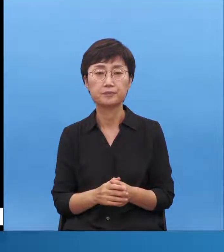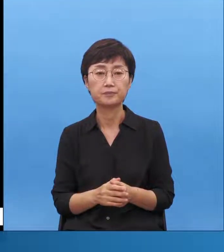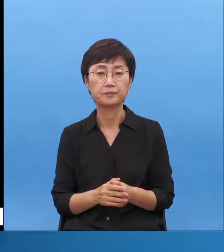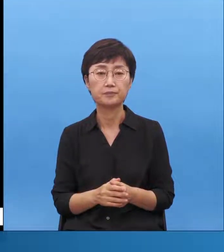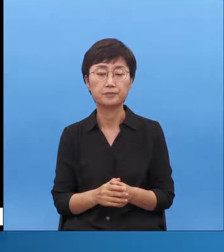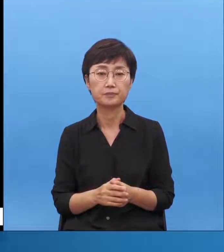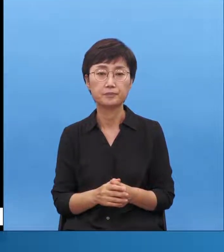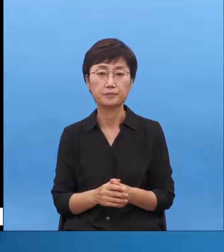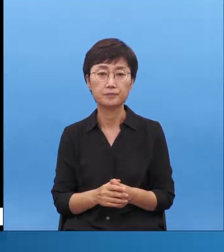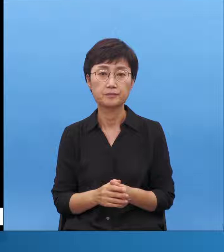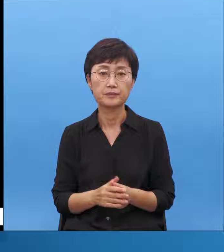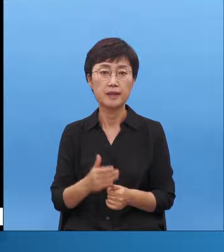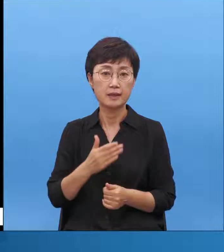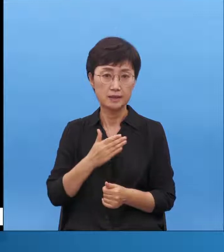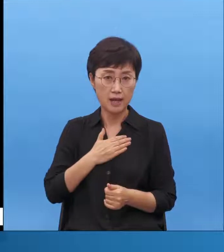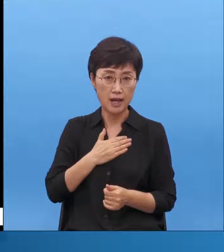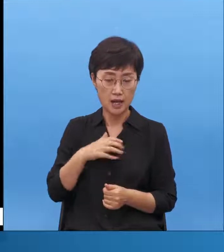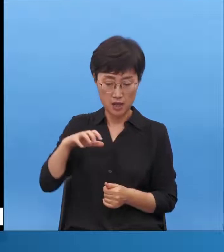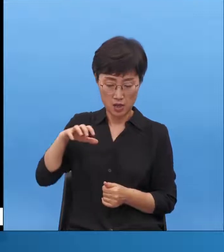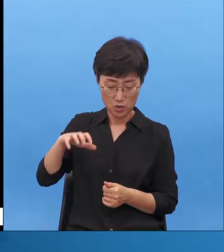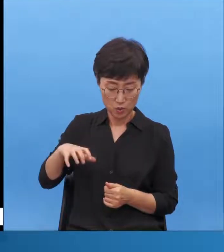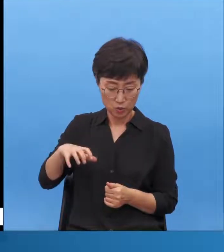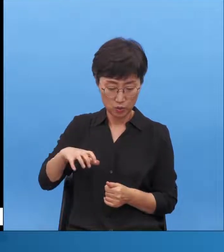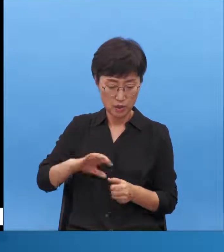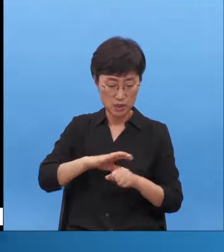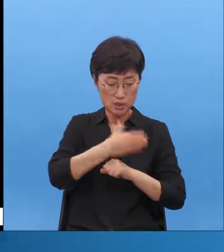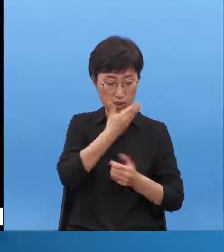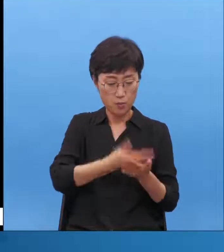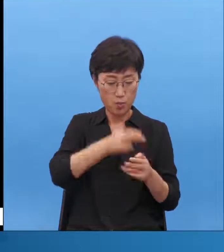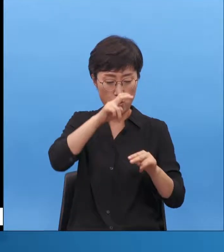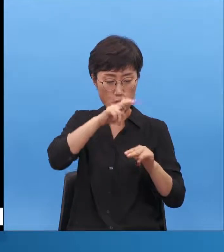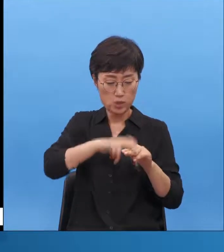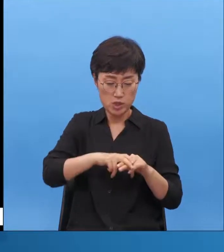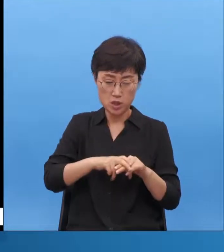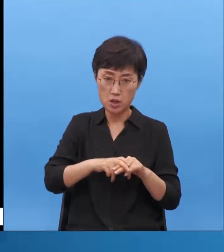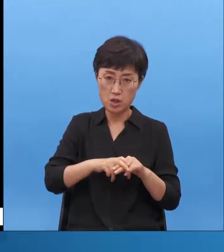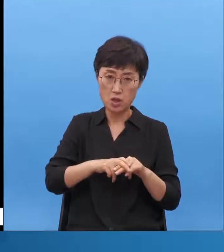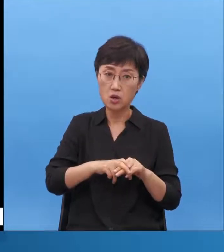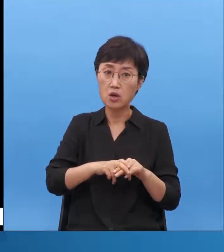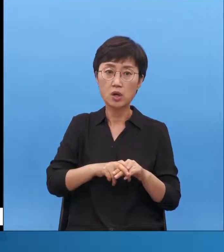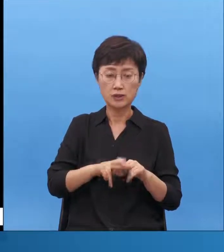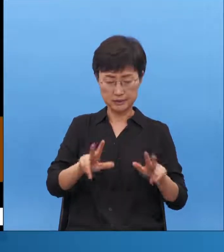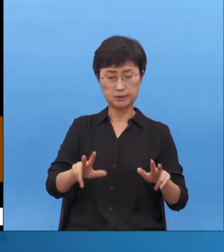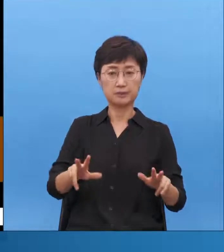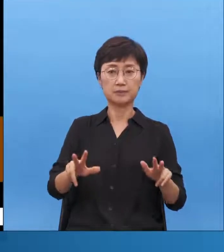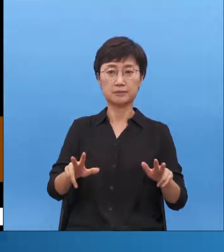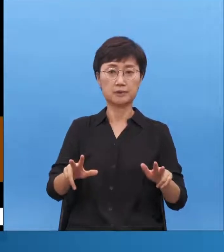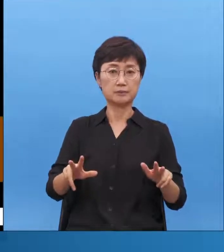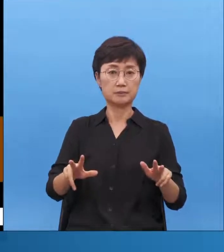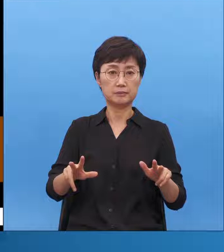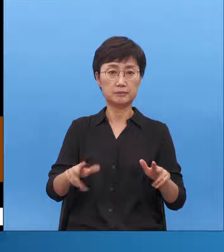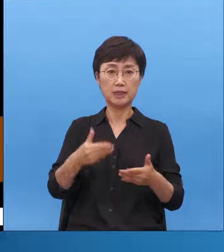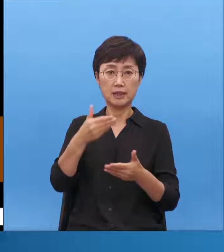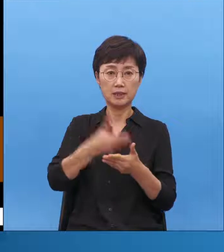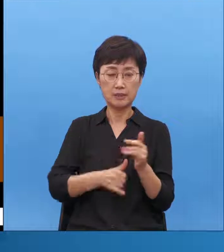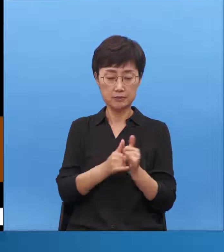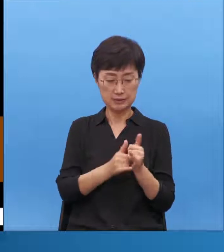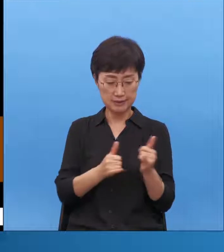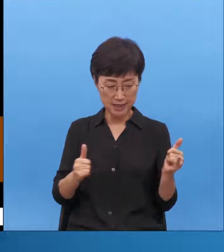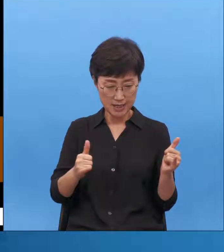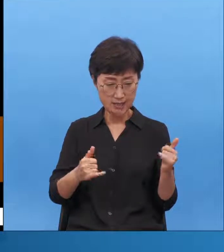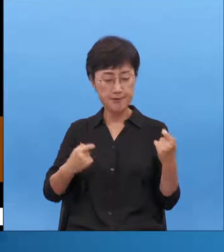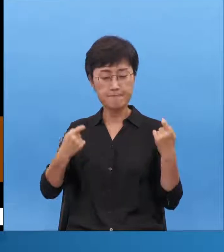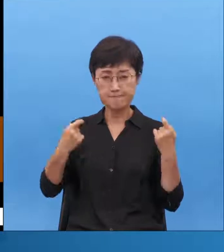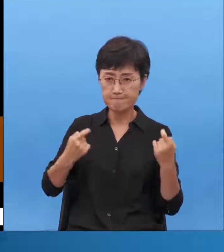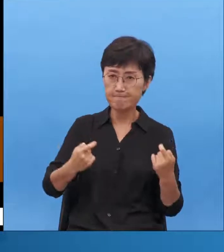류광수 목사는 나와 현장, 세계를 보좌화하는 랩넌트의 현주소, 남은 자, 순례자, 정복자의